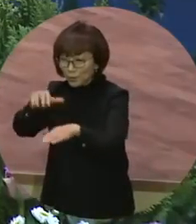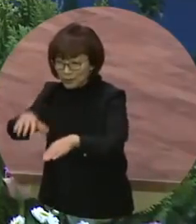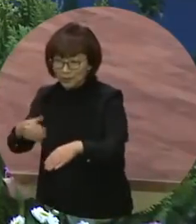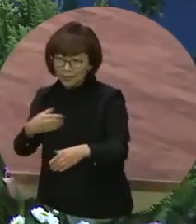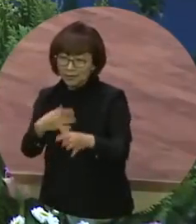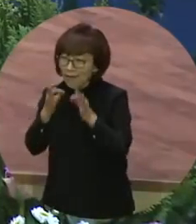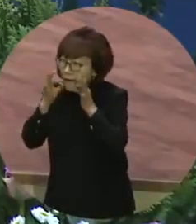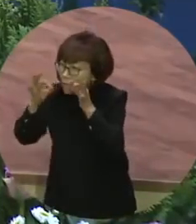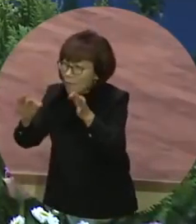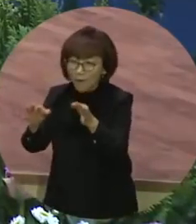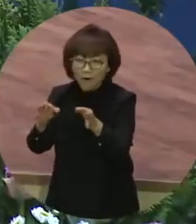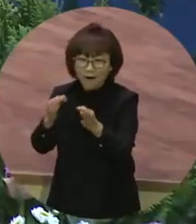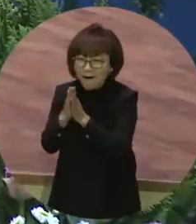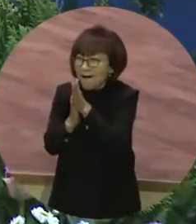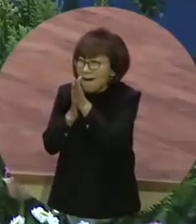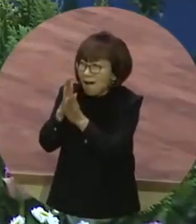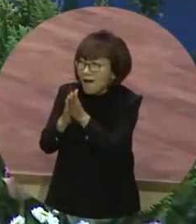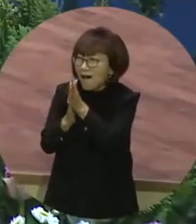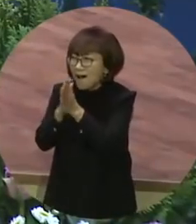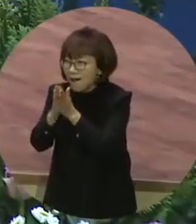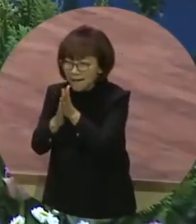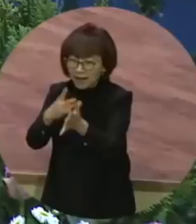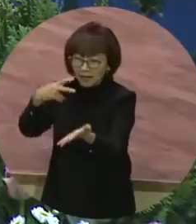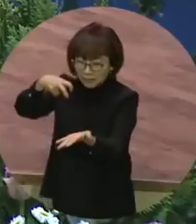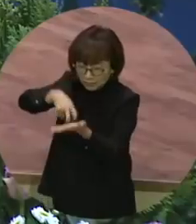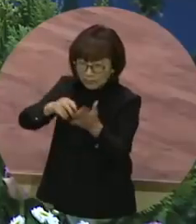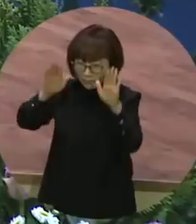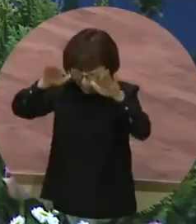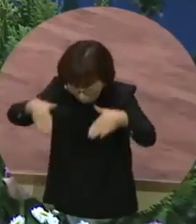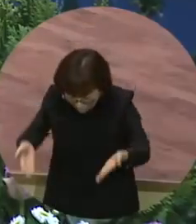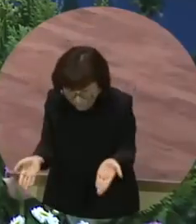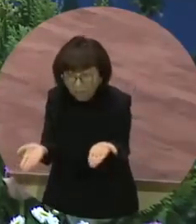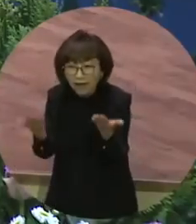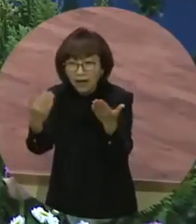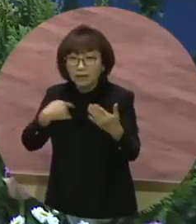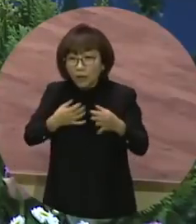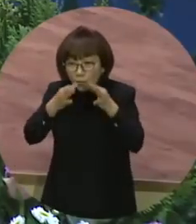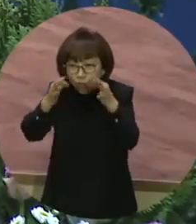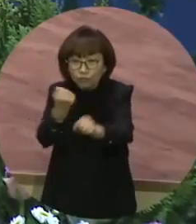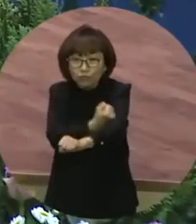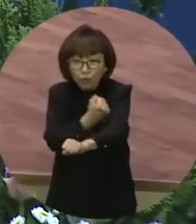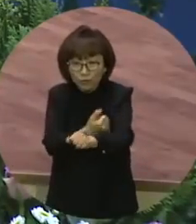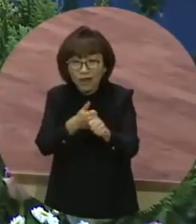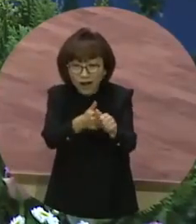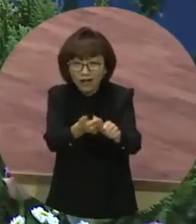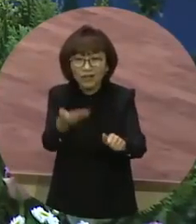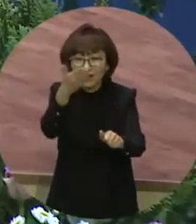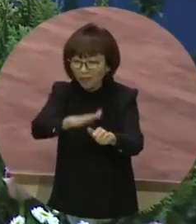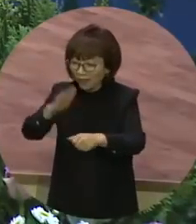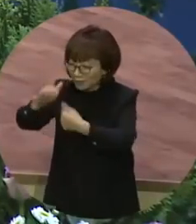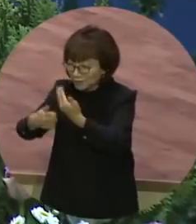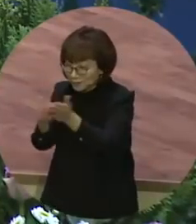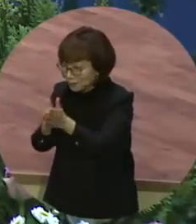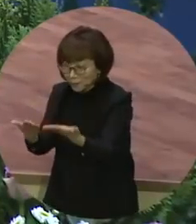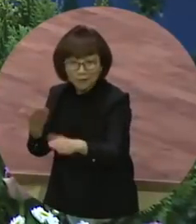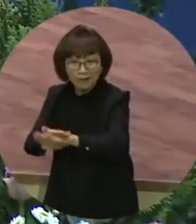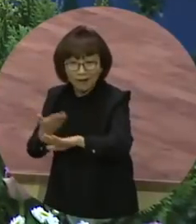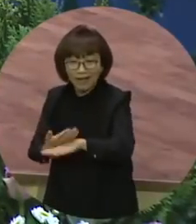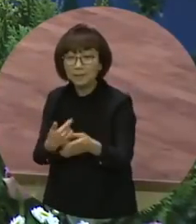닦고 뭐 부처되고 큰 노력을 하고 있습니다. 아니에요. 성경은 그렇게 말하네요. 믿음으로 어렵게